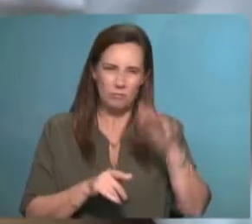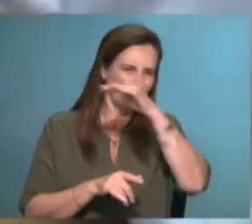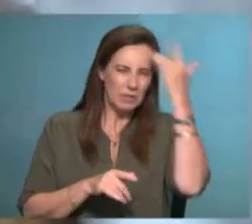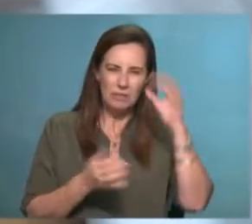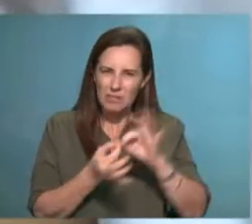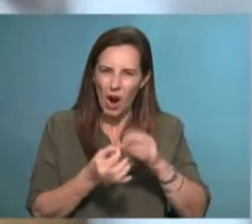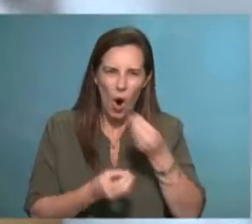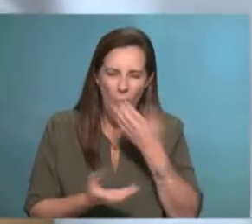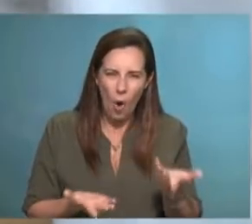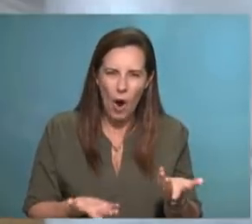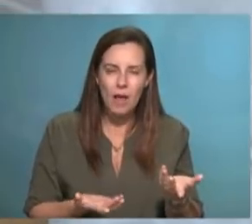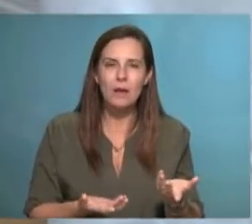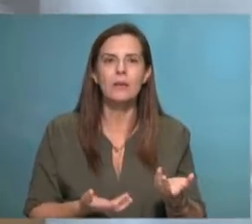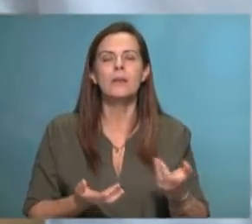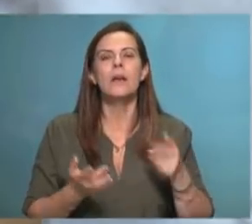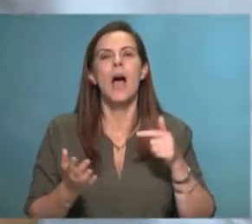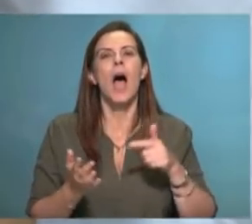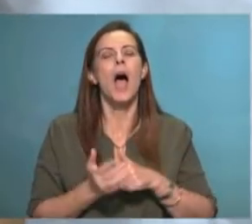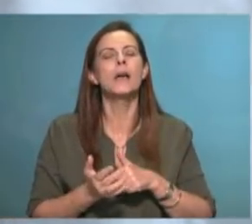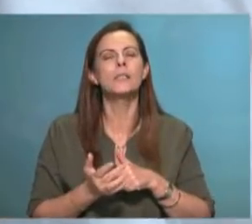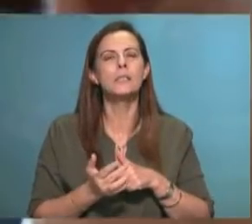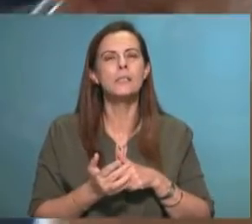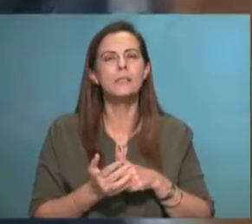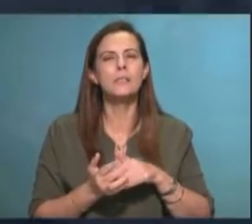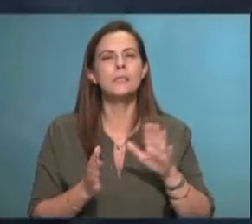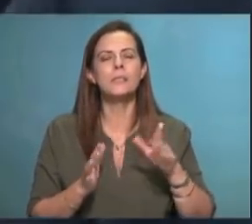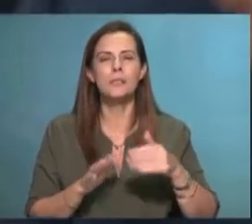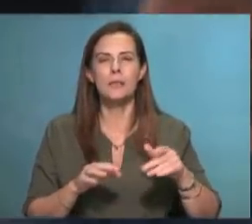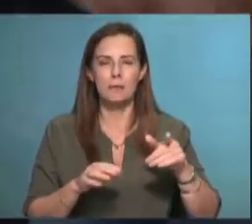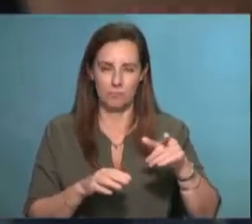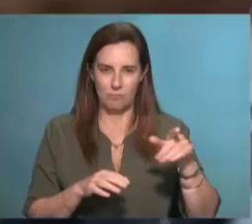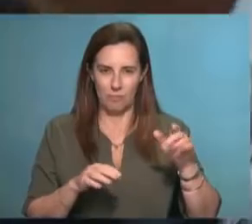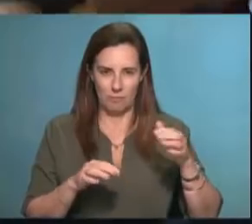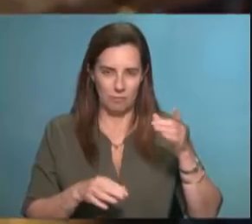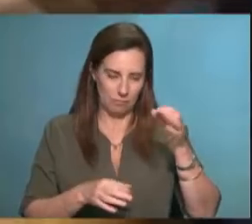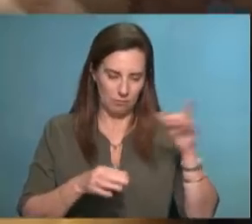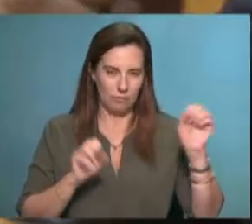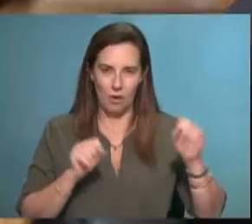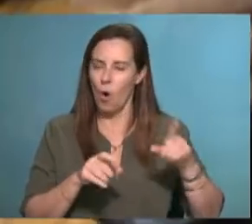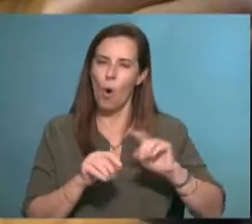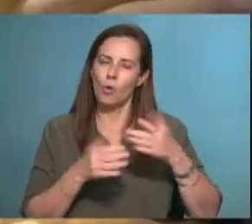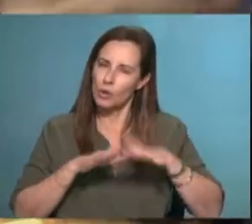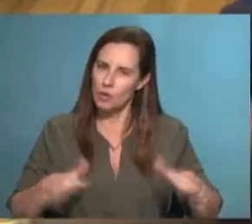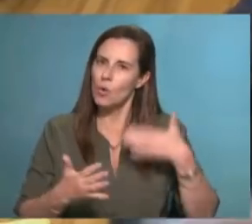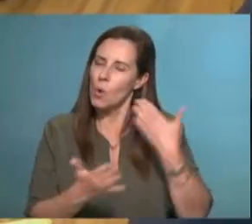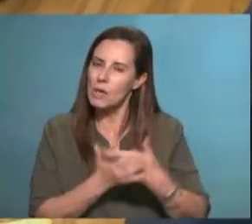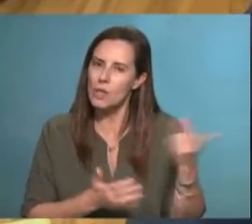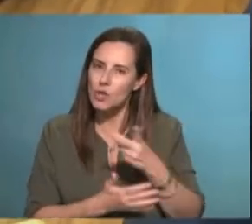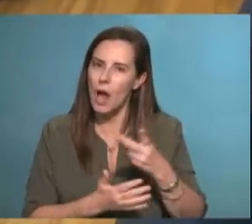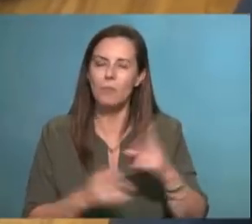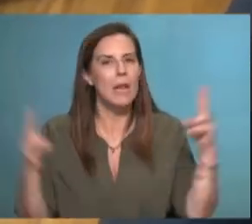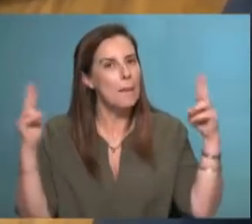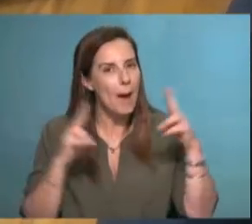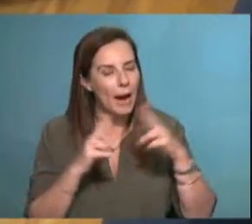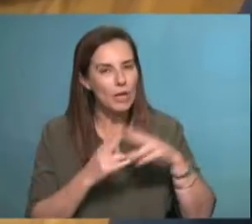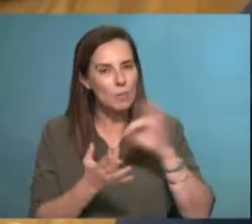אומר. ושניתנו לענייני משפט, אמר אלמוג מסרש, נשיא בית המשפט השלום, אביטל חן עוד לא התייאש. הוא הציע לצדדים הבוקר להיפגש בלשכתו